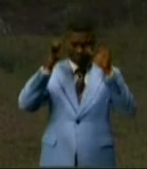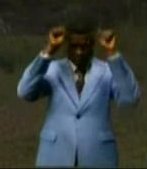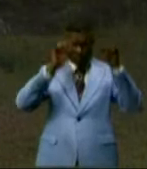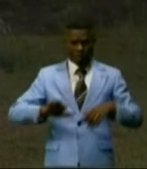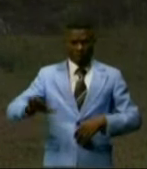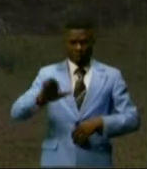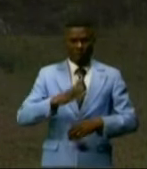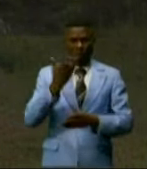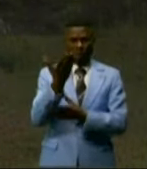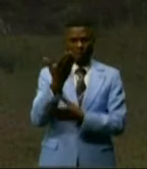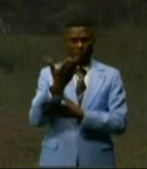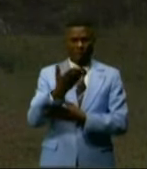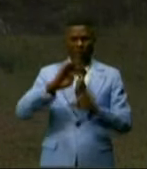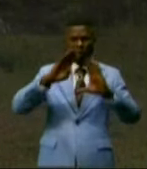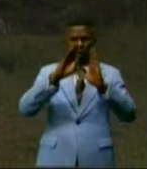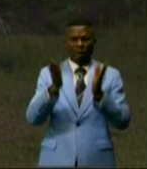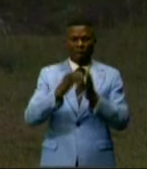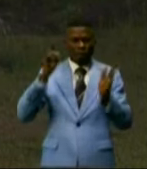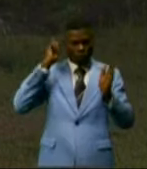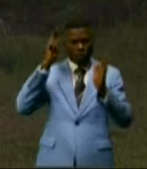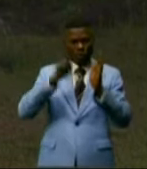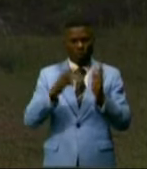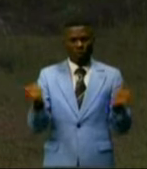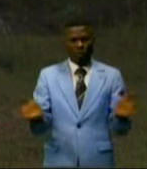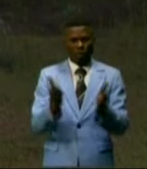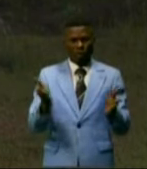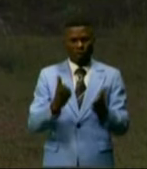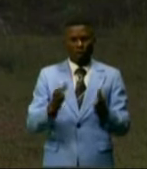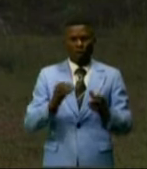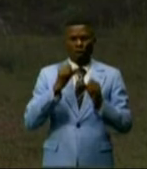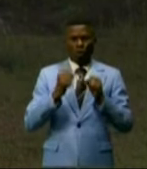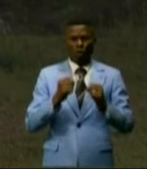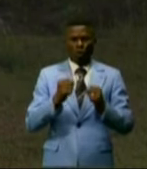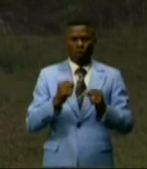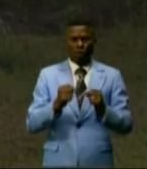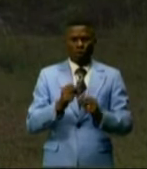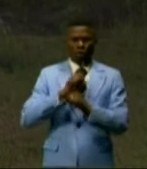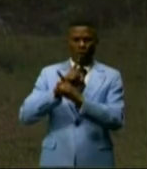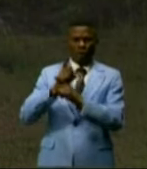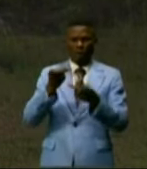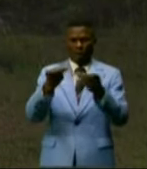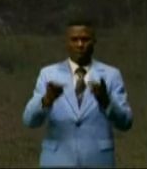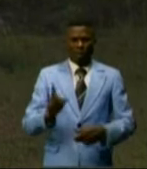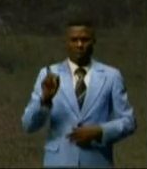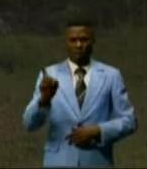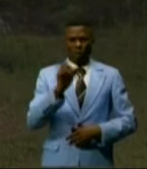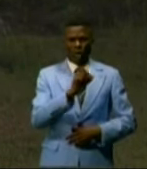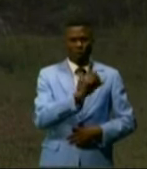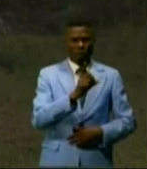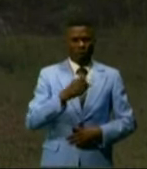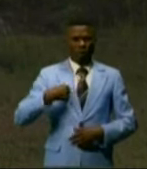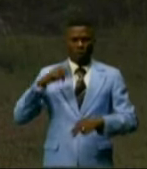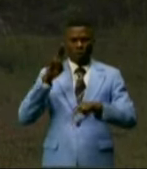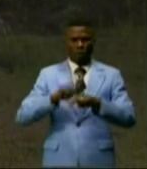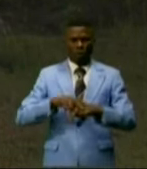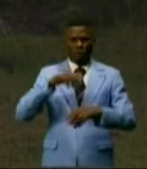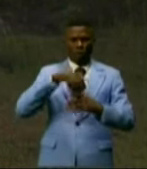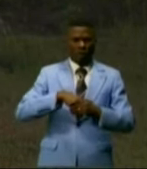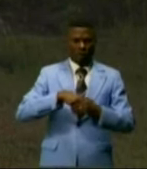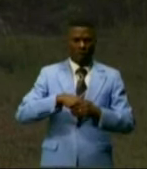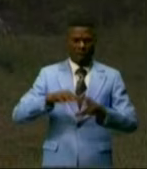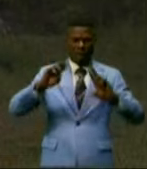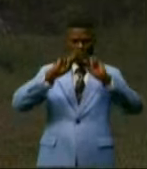République a exhorté les gouvernements à renforcer leur synergie en vue de préserver la place de choix que nous occupons au sein de